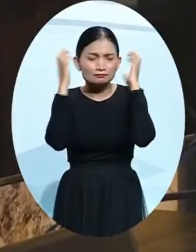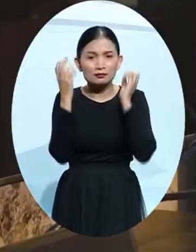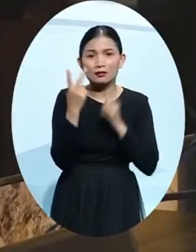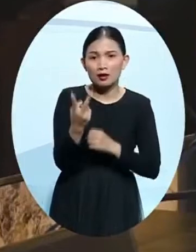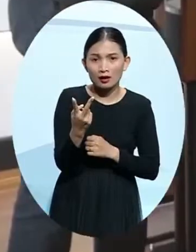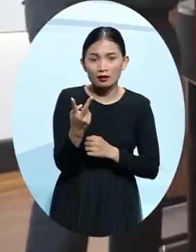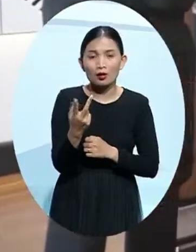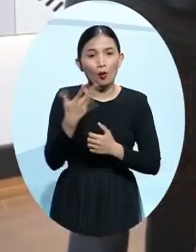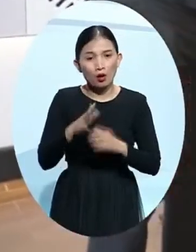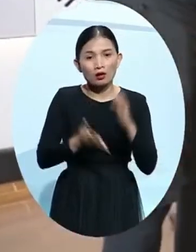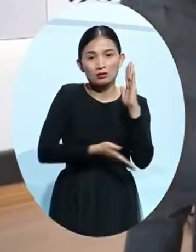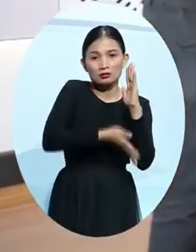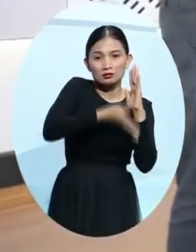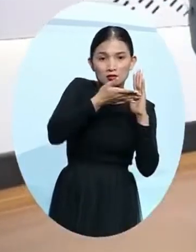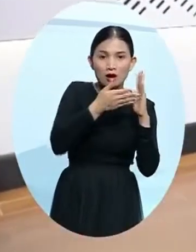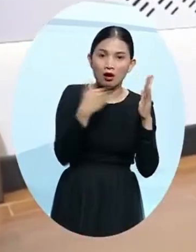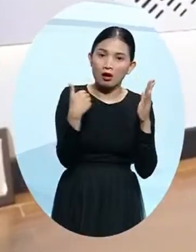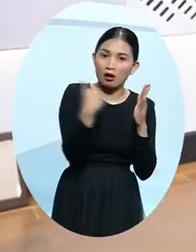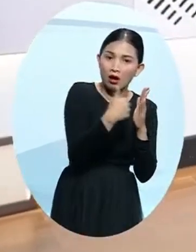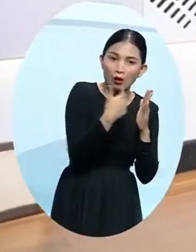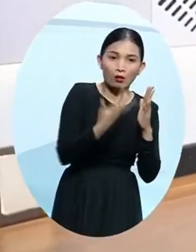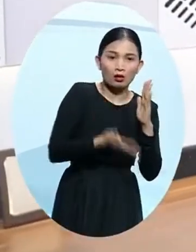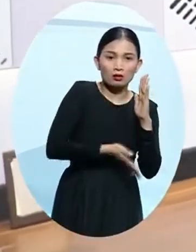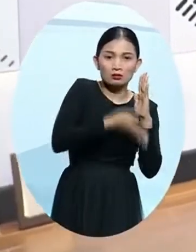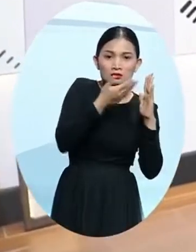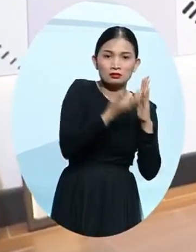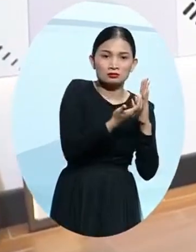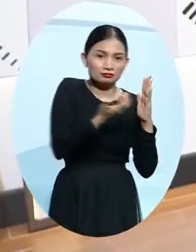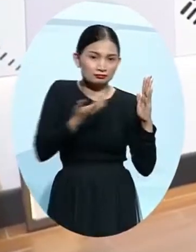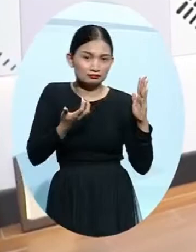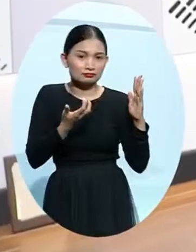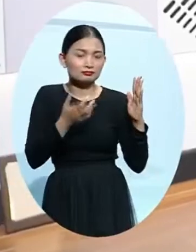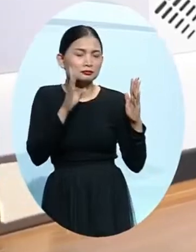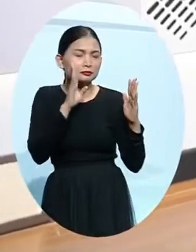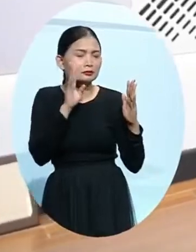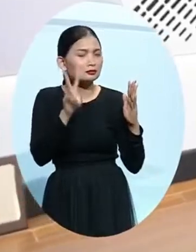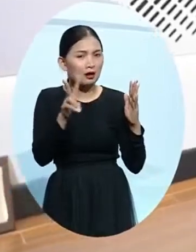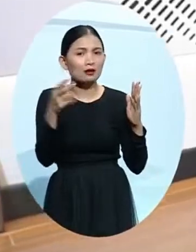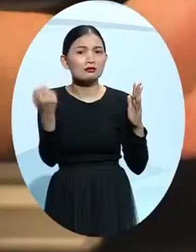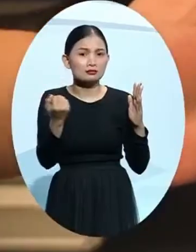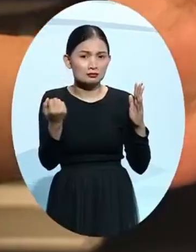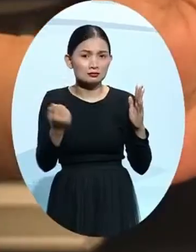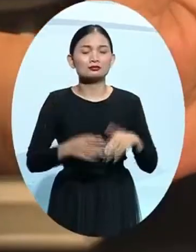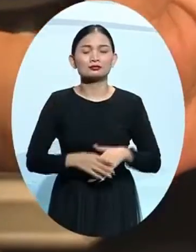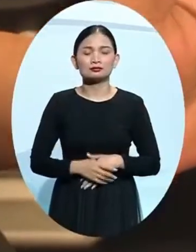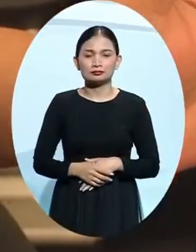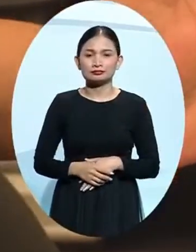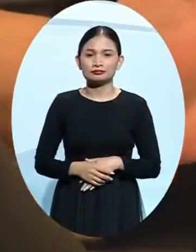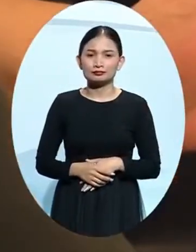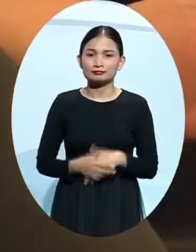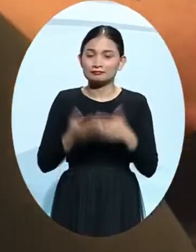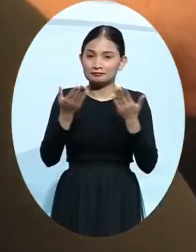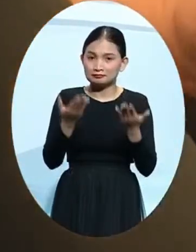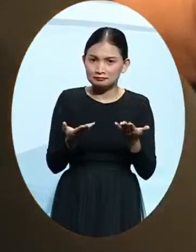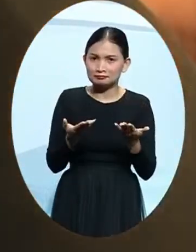ngân thương 1 kiểu sát tường để các bạn có thể trải nghiệm đêm Nếu bỏ cribier 4305 pi studio Monitor là sở hữu thiết kế dệt tròn